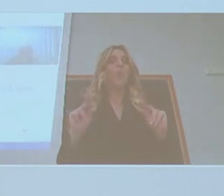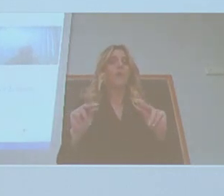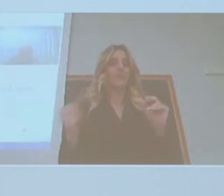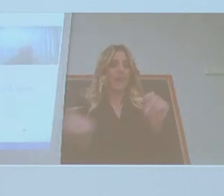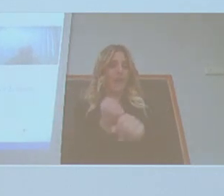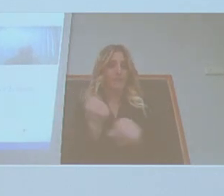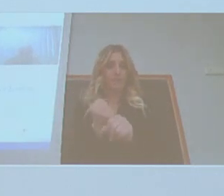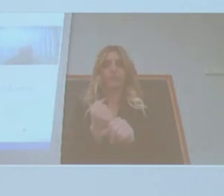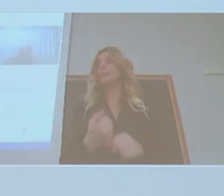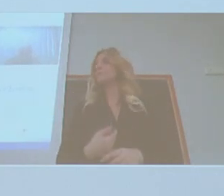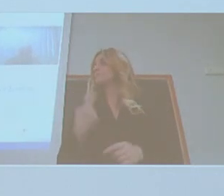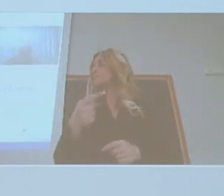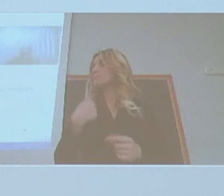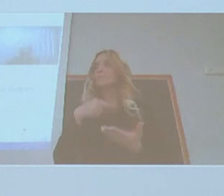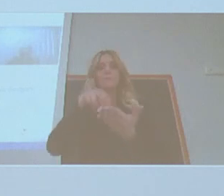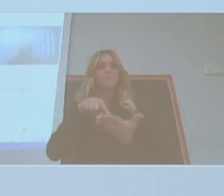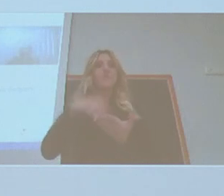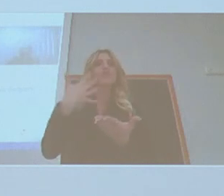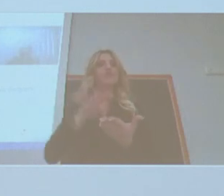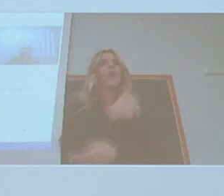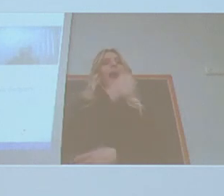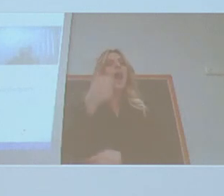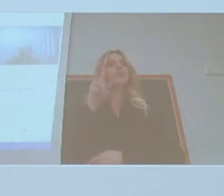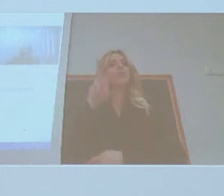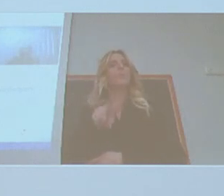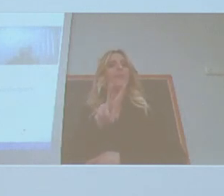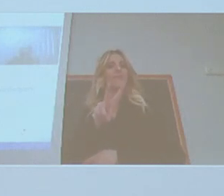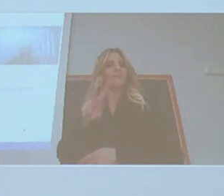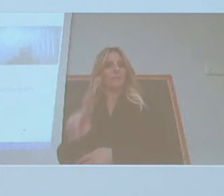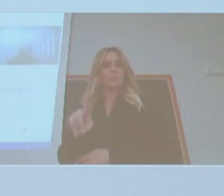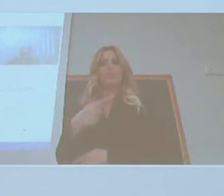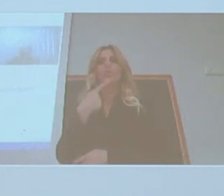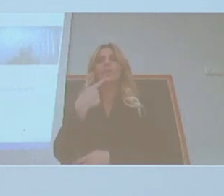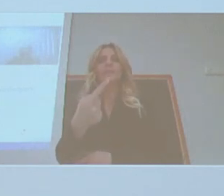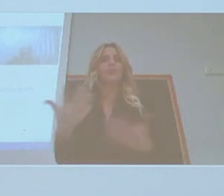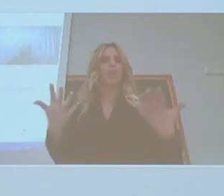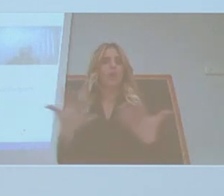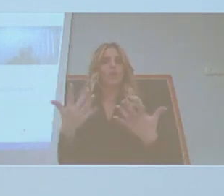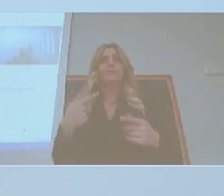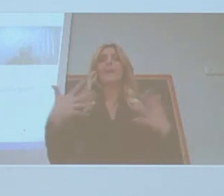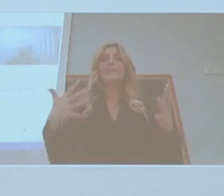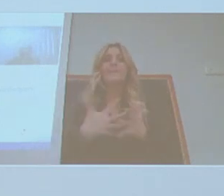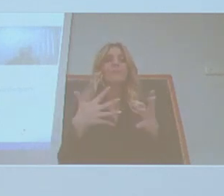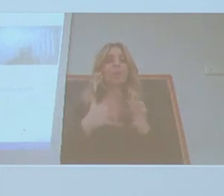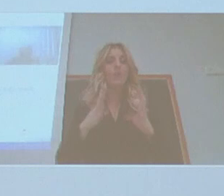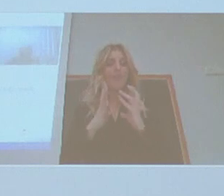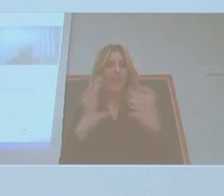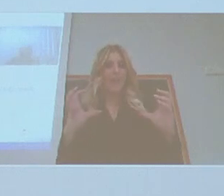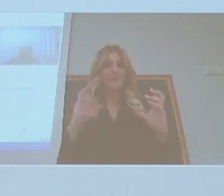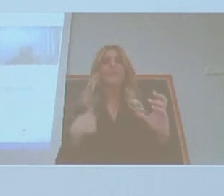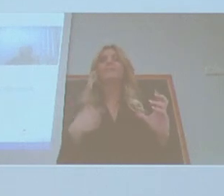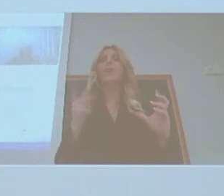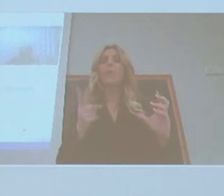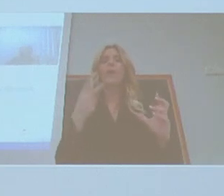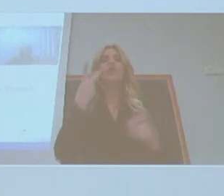rapporto Simbola del 2021 emerge che le difficoltà delle imprese sono quelle di